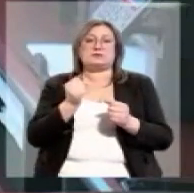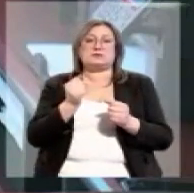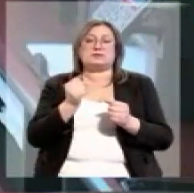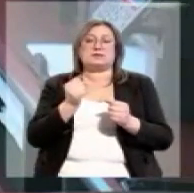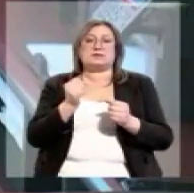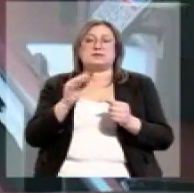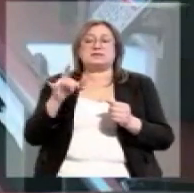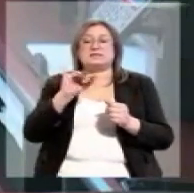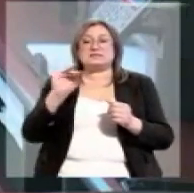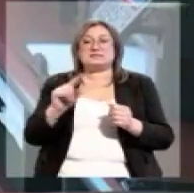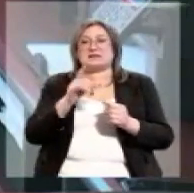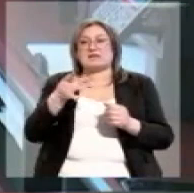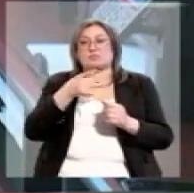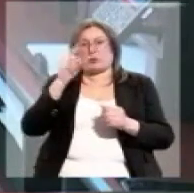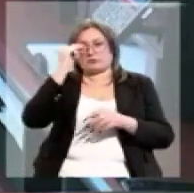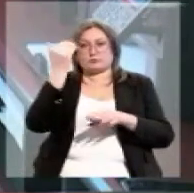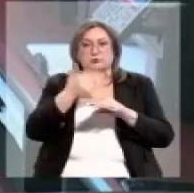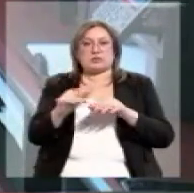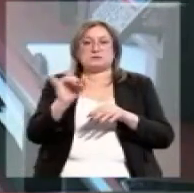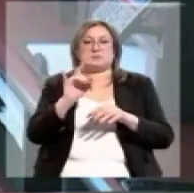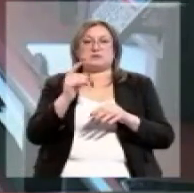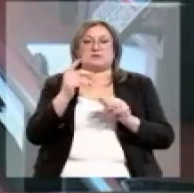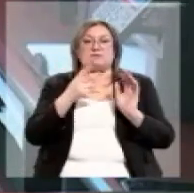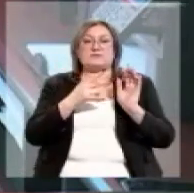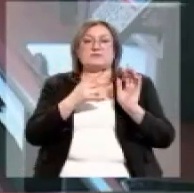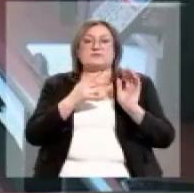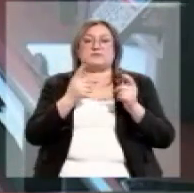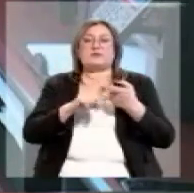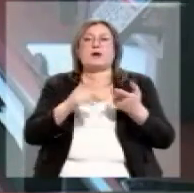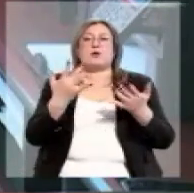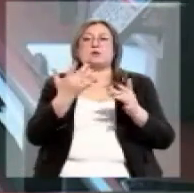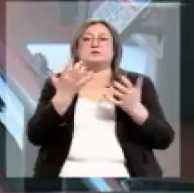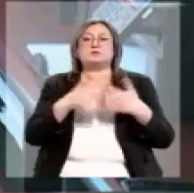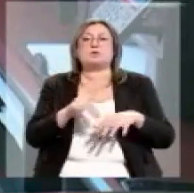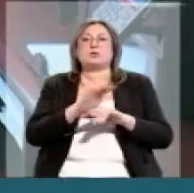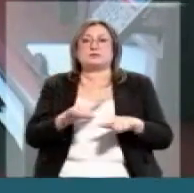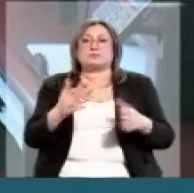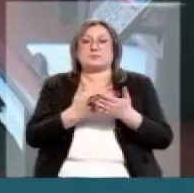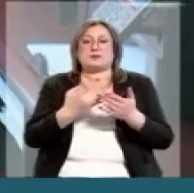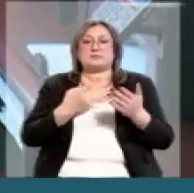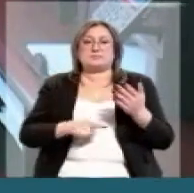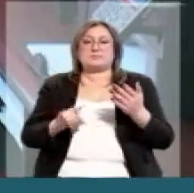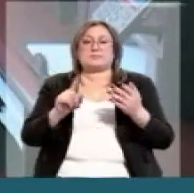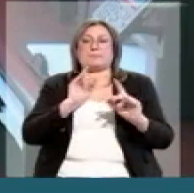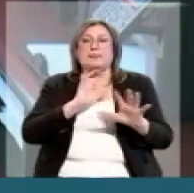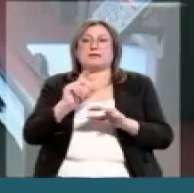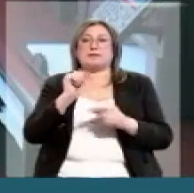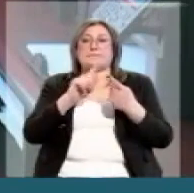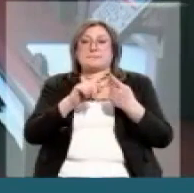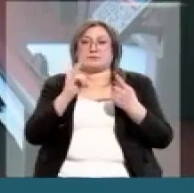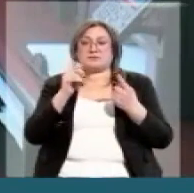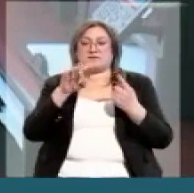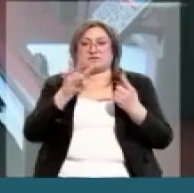с республиканского бюджета в размере в зависимости от количества детей, начиная, например, на рождение, по уходу за первым